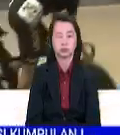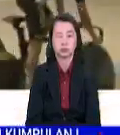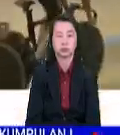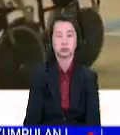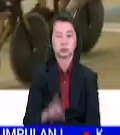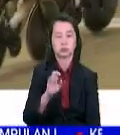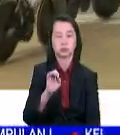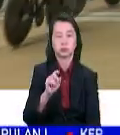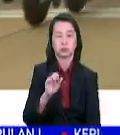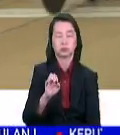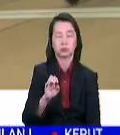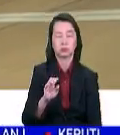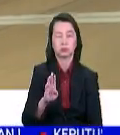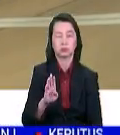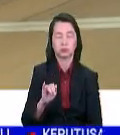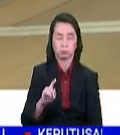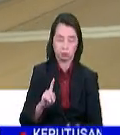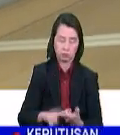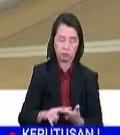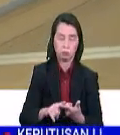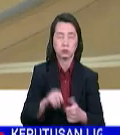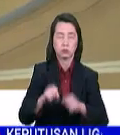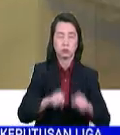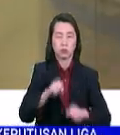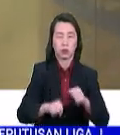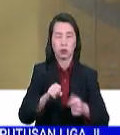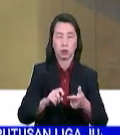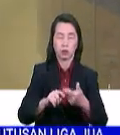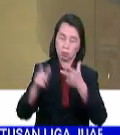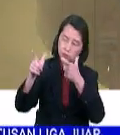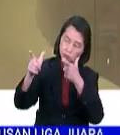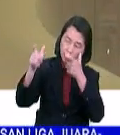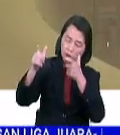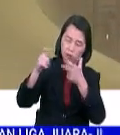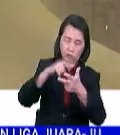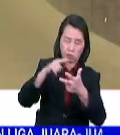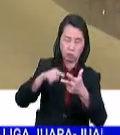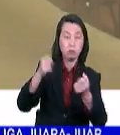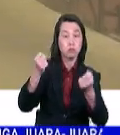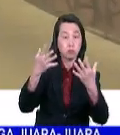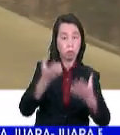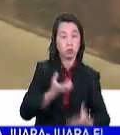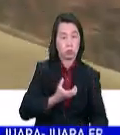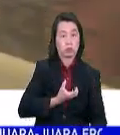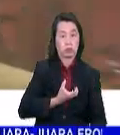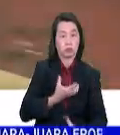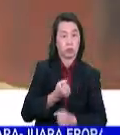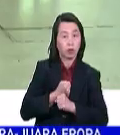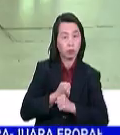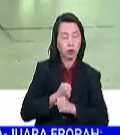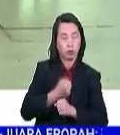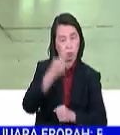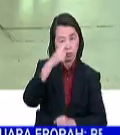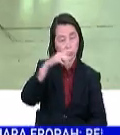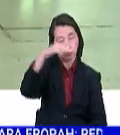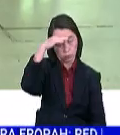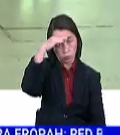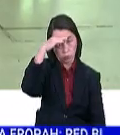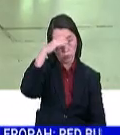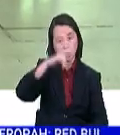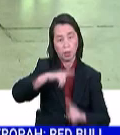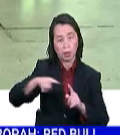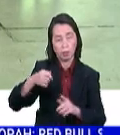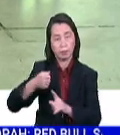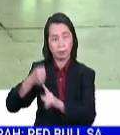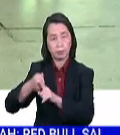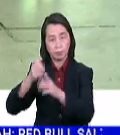Rugby, basikal dan menembak, sukan yang popular kerana banyak menghadiahkan pingat buat Johor. Bagaimanapun, menurut pengarah